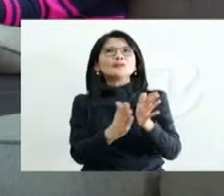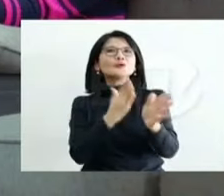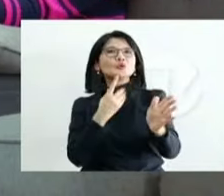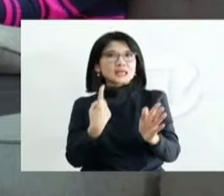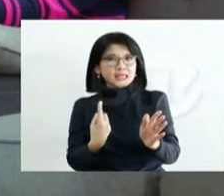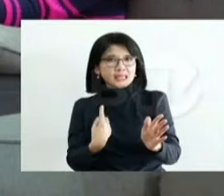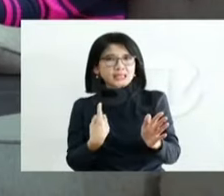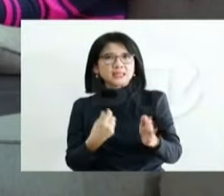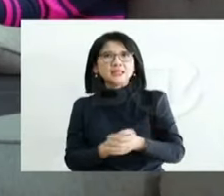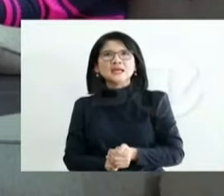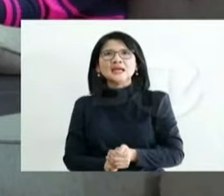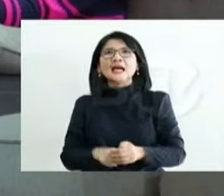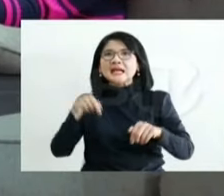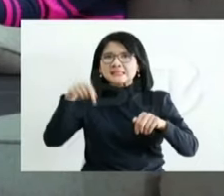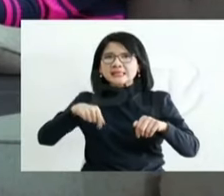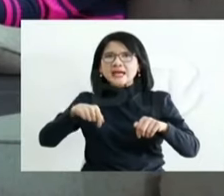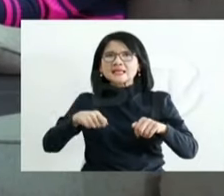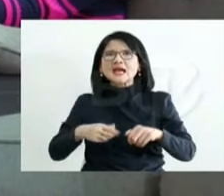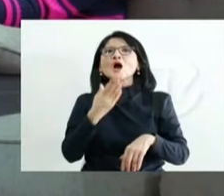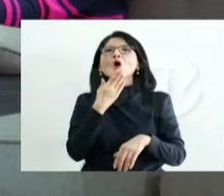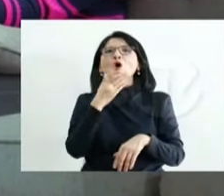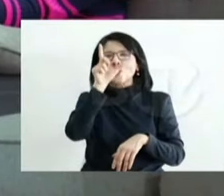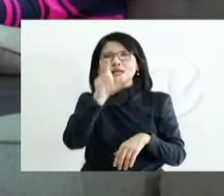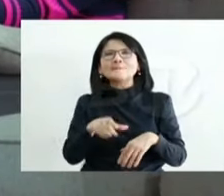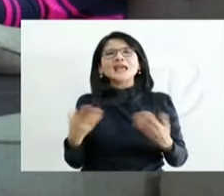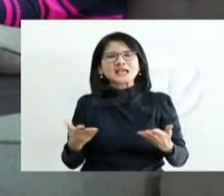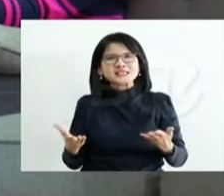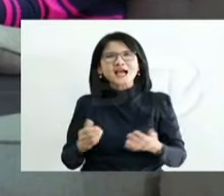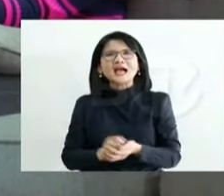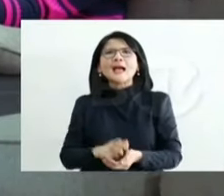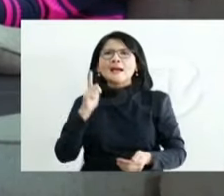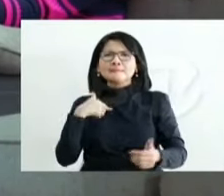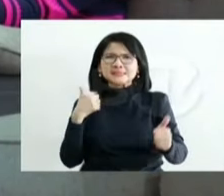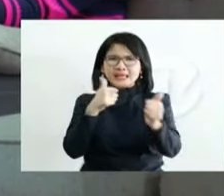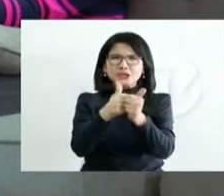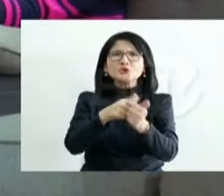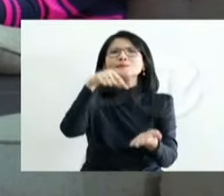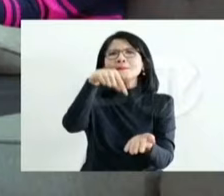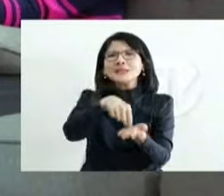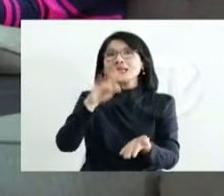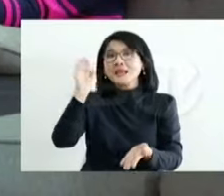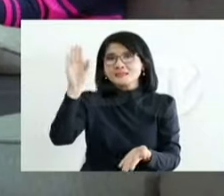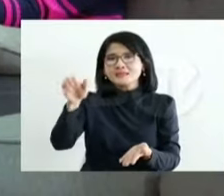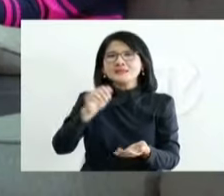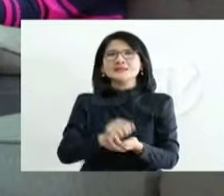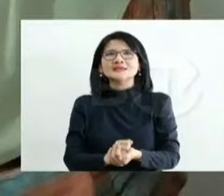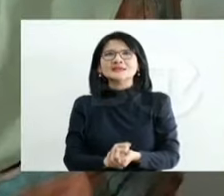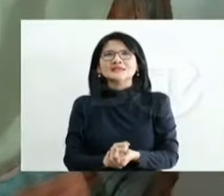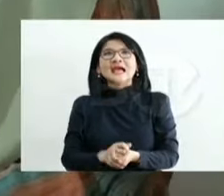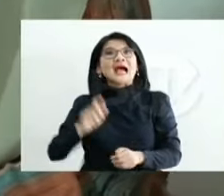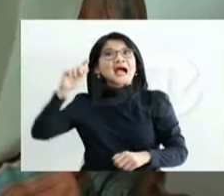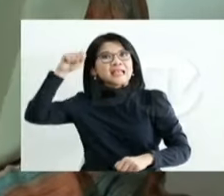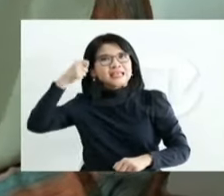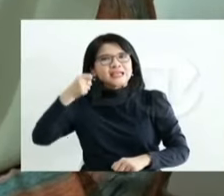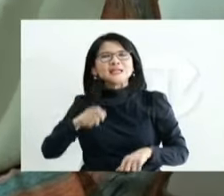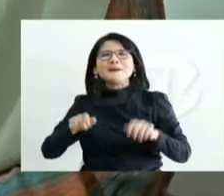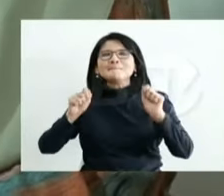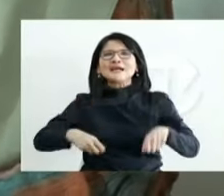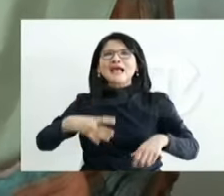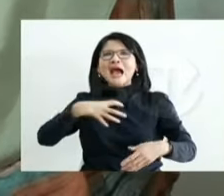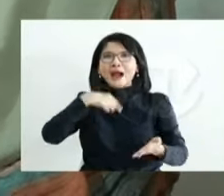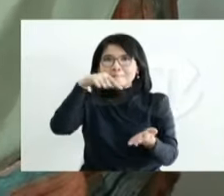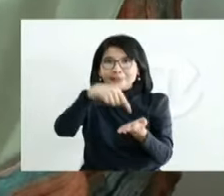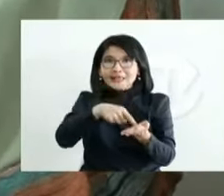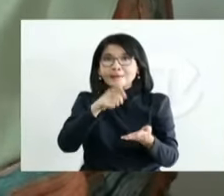atau yang sudah mengundurkan diri sehingga statusnya menjadi Sipil bisa ikut serta dalam pilu nanti Nah jangan lupa